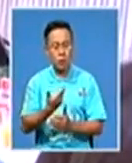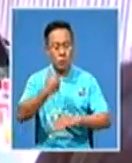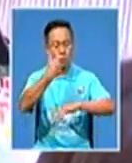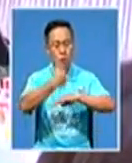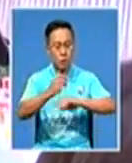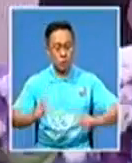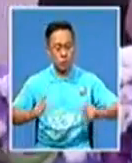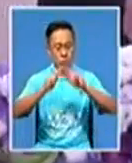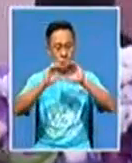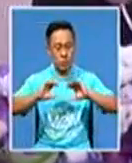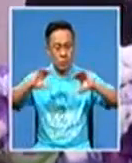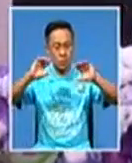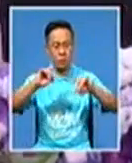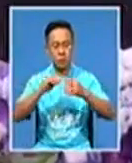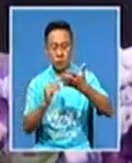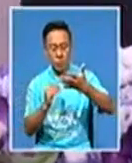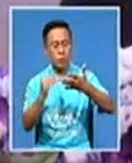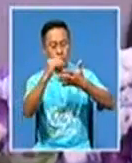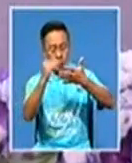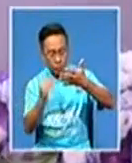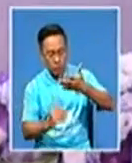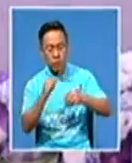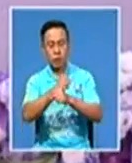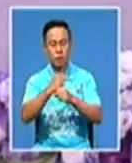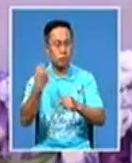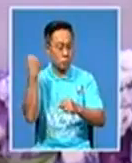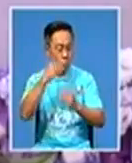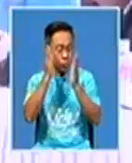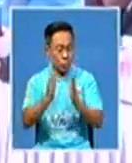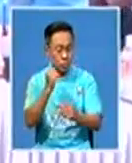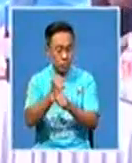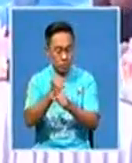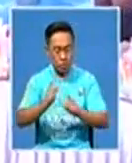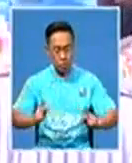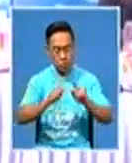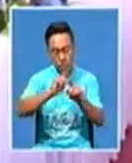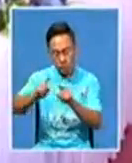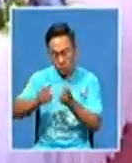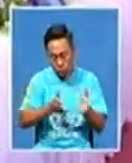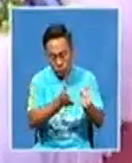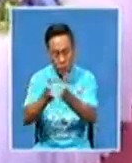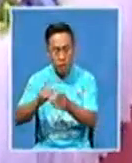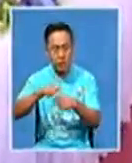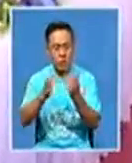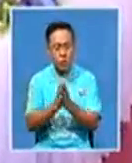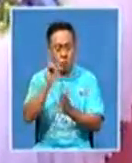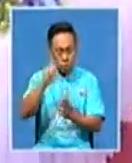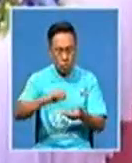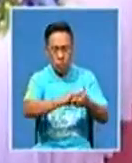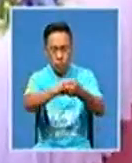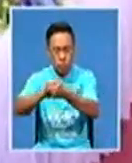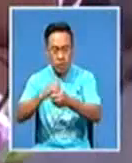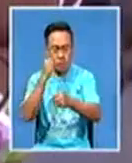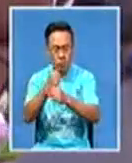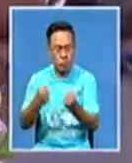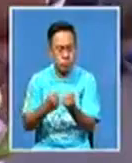มนตรีทางข้าราชการนะครับตั้งแต่ปลัดกระทรวงลงไปจนถึงข้าราชการชั้นผู้น้อยผู้ปฏิบัตินะครับทุกกระทรวงทุกฝ่ายนั้นได้ไปเร่งรัดการดำเนินการนะ